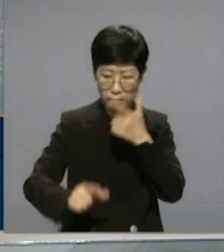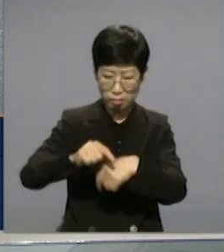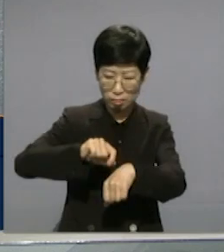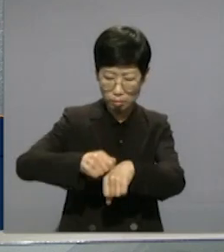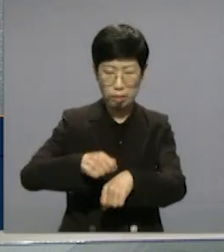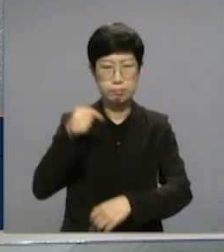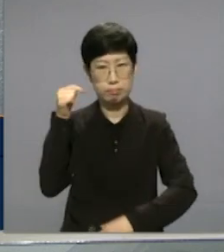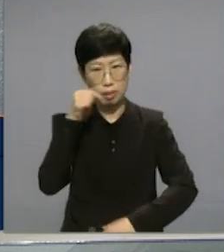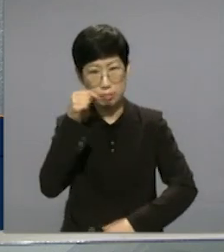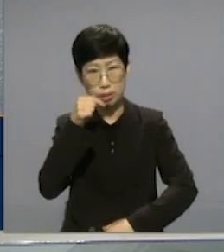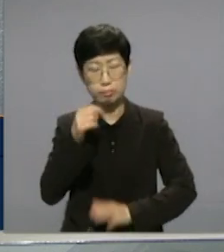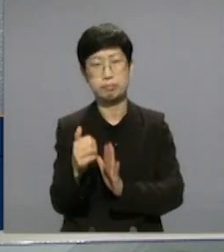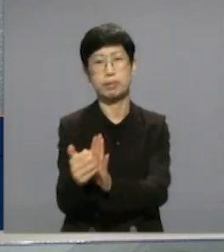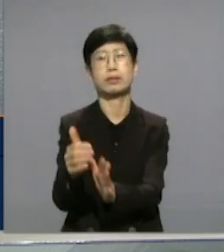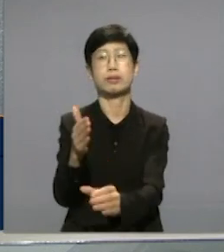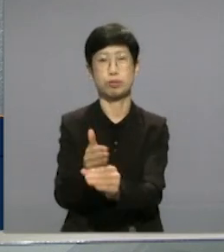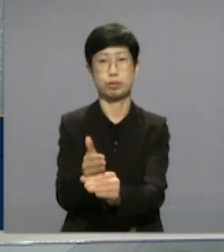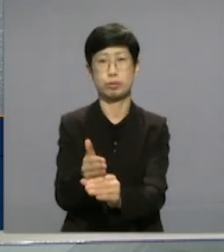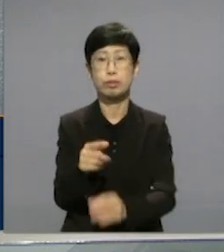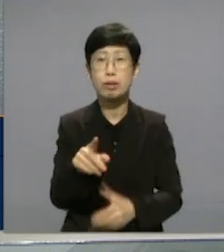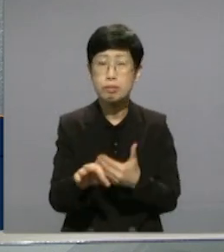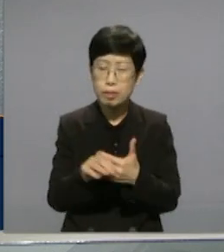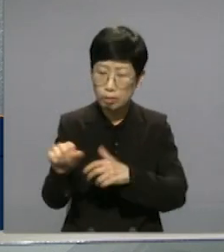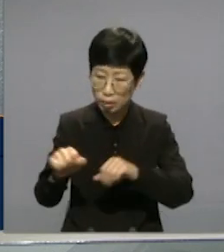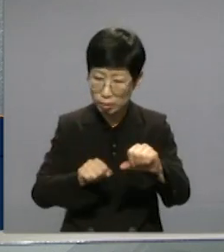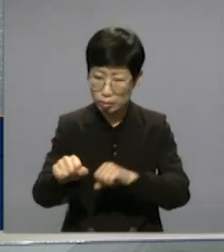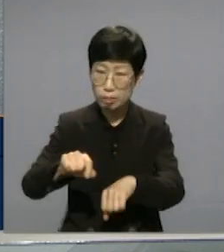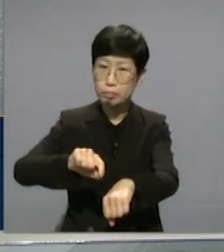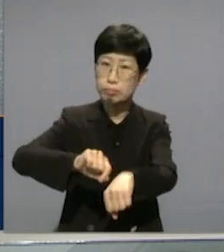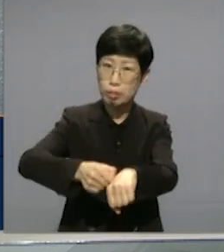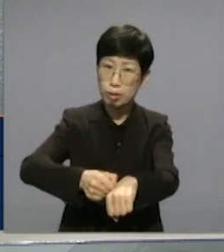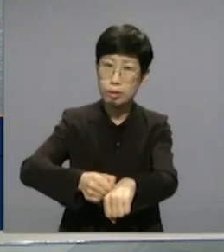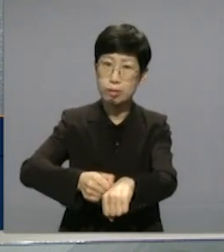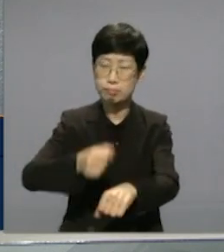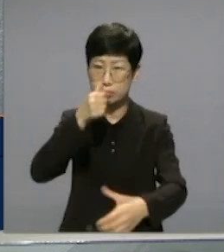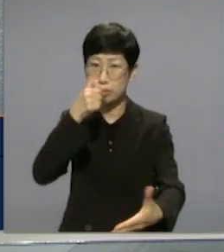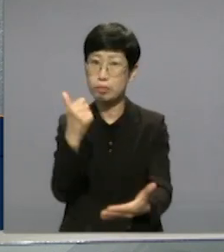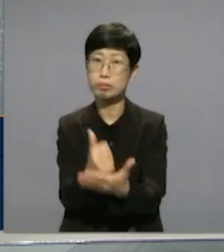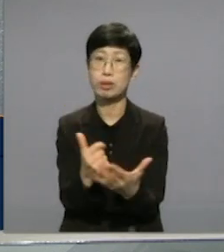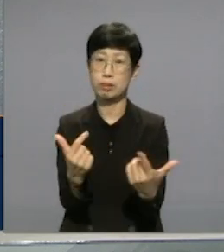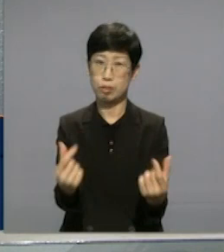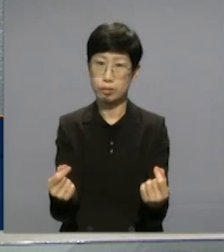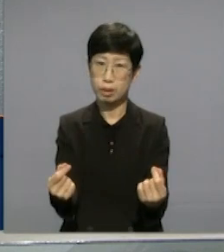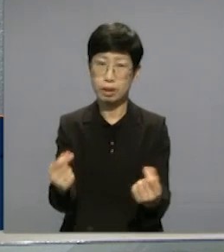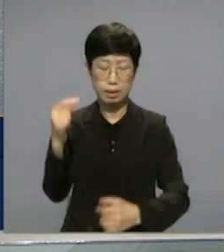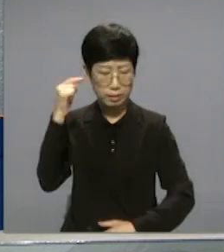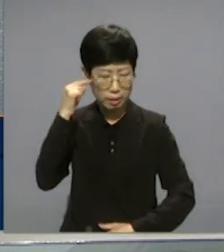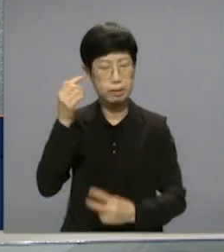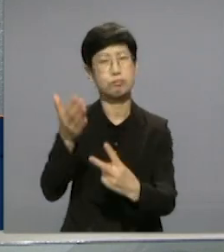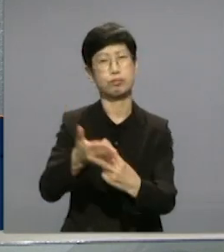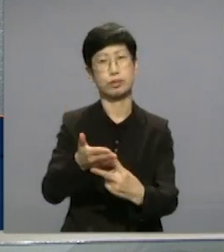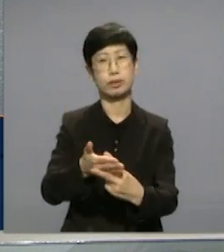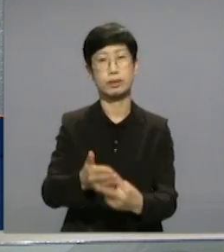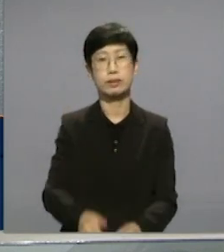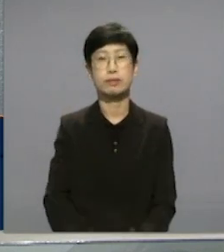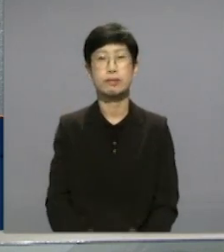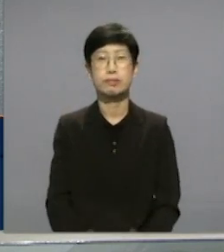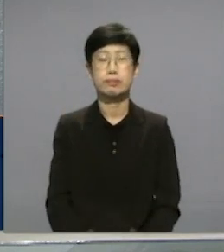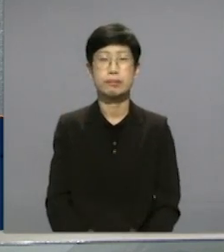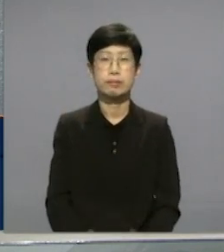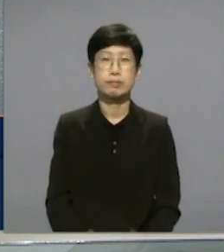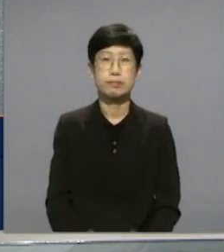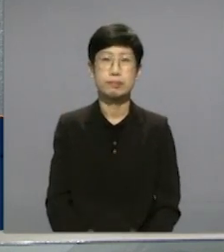있는데요. 그렇다면 이들의 활동이 그렇게 처벌받을 범죄와 같은가라는 조금은 어려운 논란이 일고 있습니다.